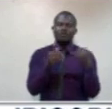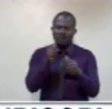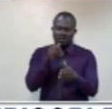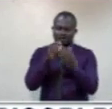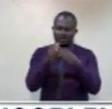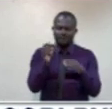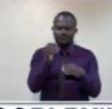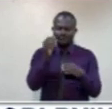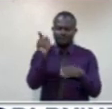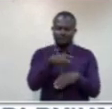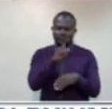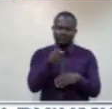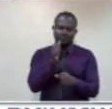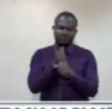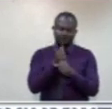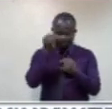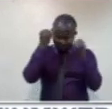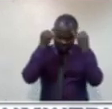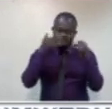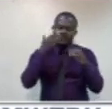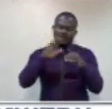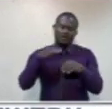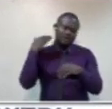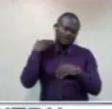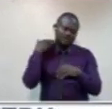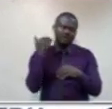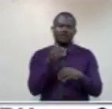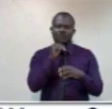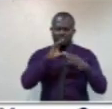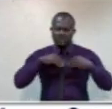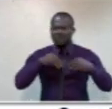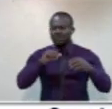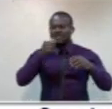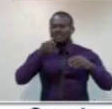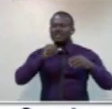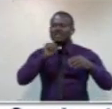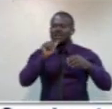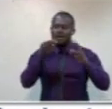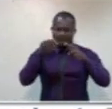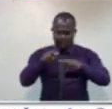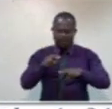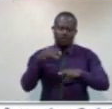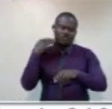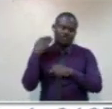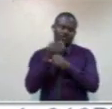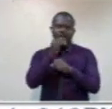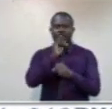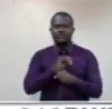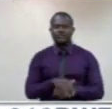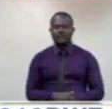ya genocide gupfobya ndetse no guhakana genocide yakorewe abatutsi nko tubigirwa na Jean Paul